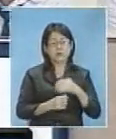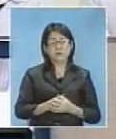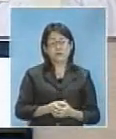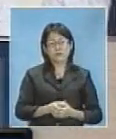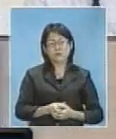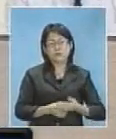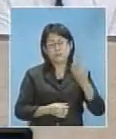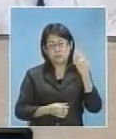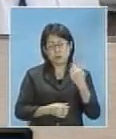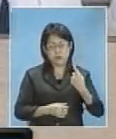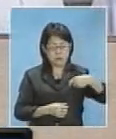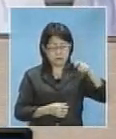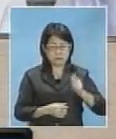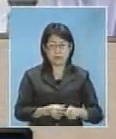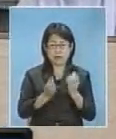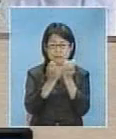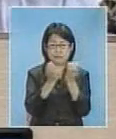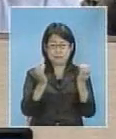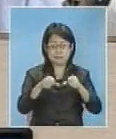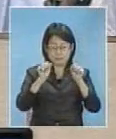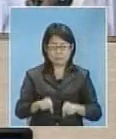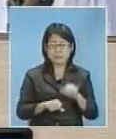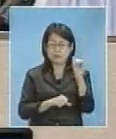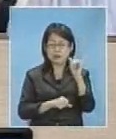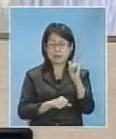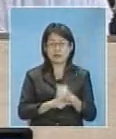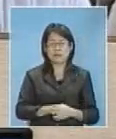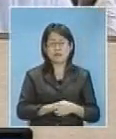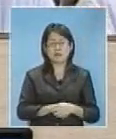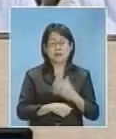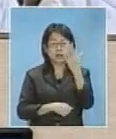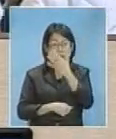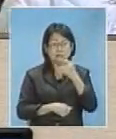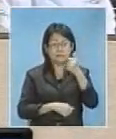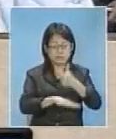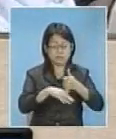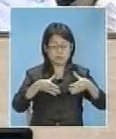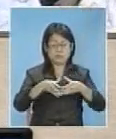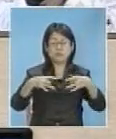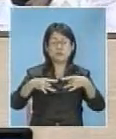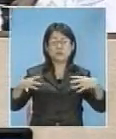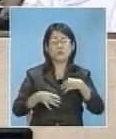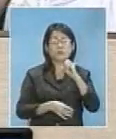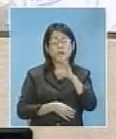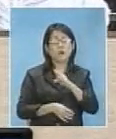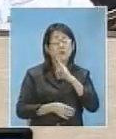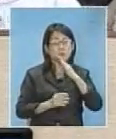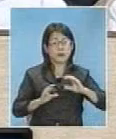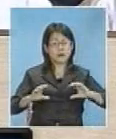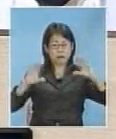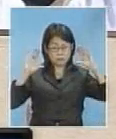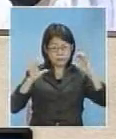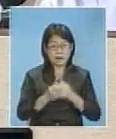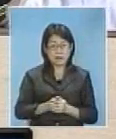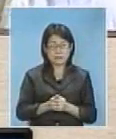ที่ศาลรัฐธรรมนูญจะมีคำวินิจฉัยท่านได้พูดไว้ว่าถ้าเพียงแค่รัฐบาลสามารถที่จะนำ